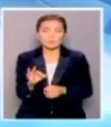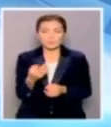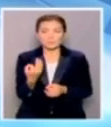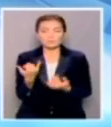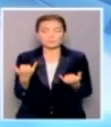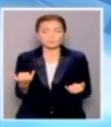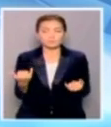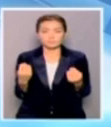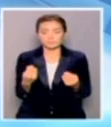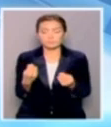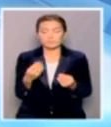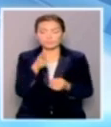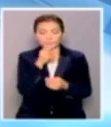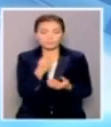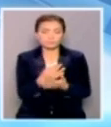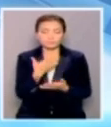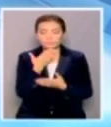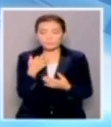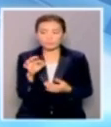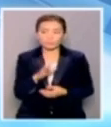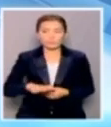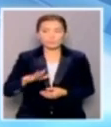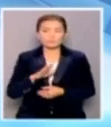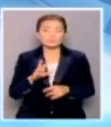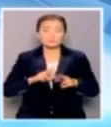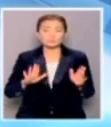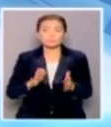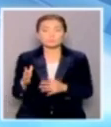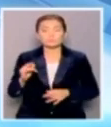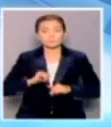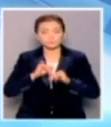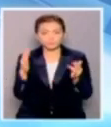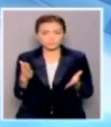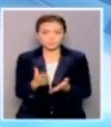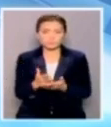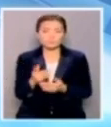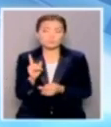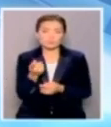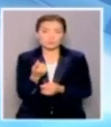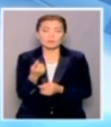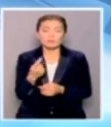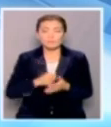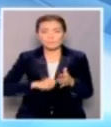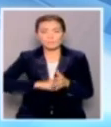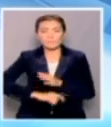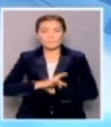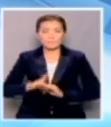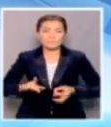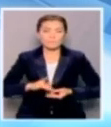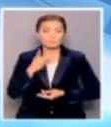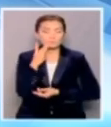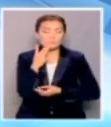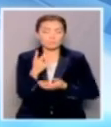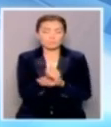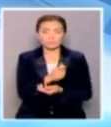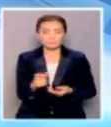ал қазір қадыры қашқан ит туралы. Атырауда осы тектес оқиға жиілеп кетті. Неліктен, неге? Көше кезіп жемтігін жолдан